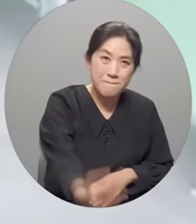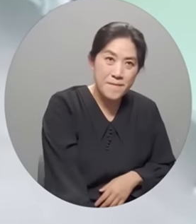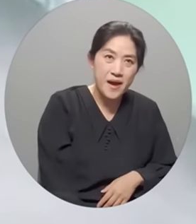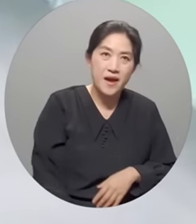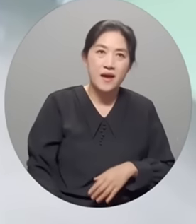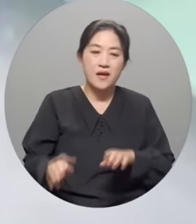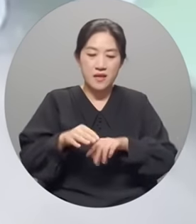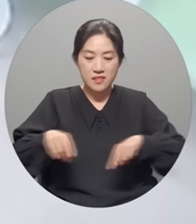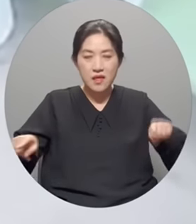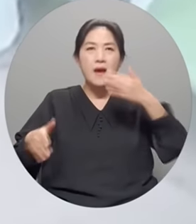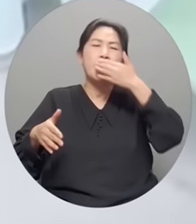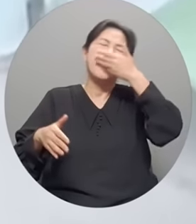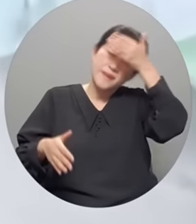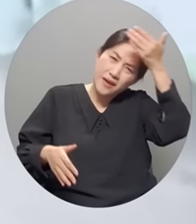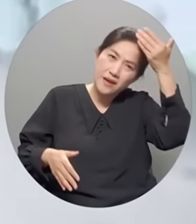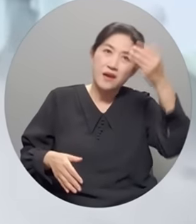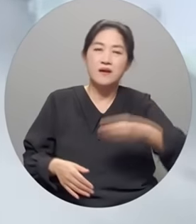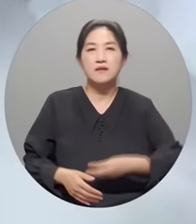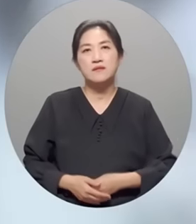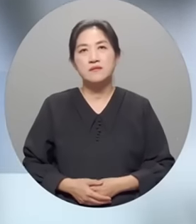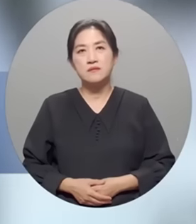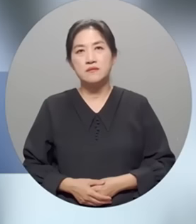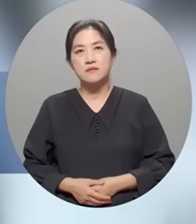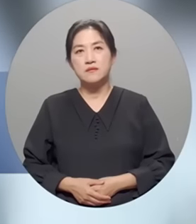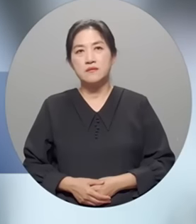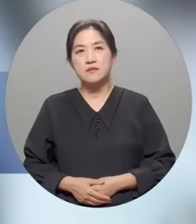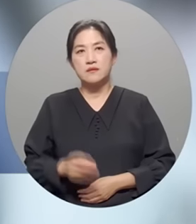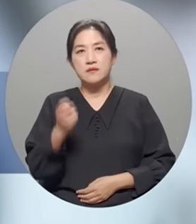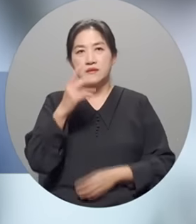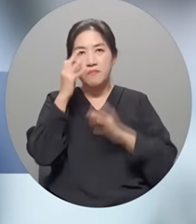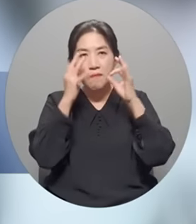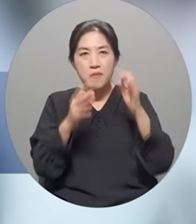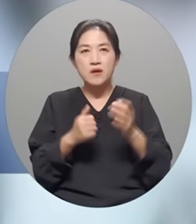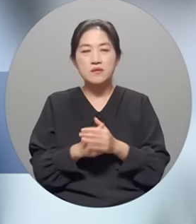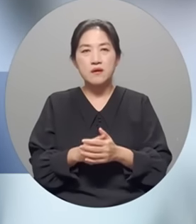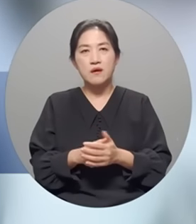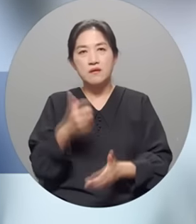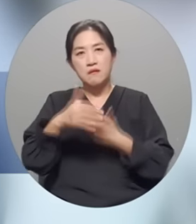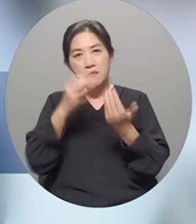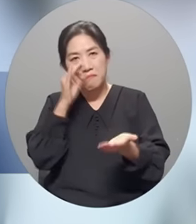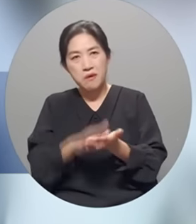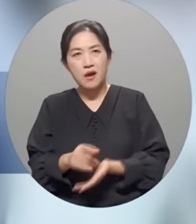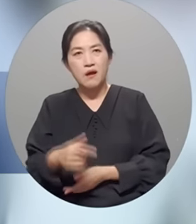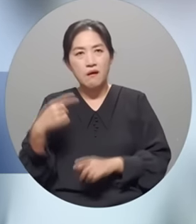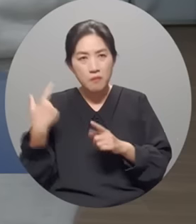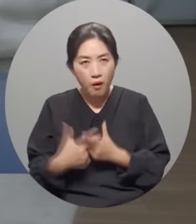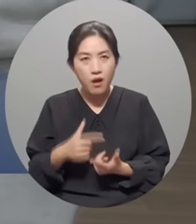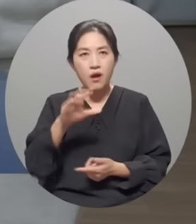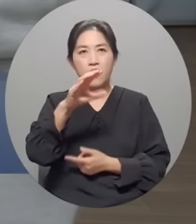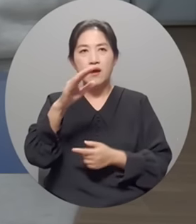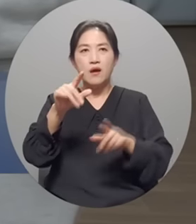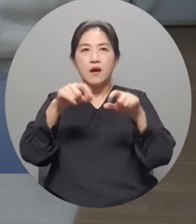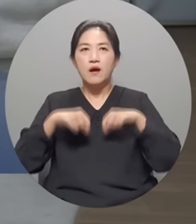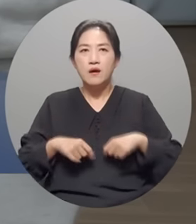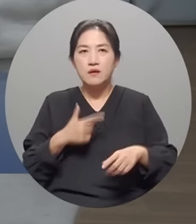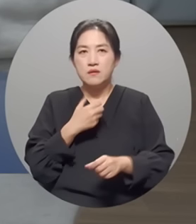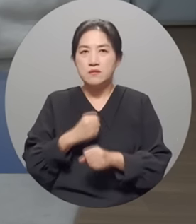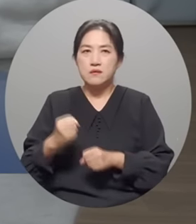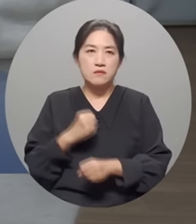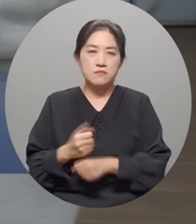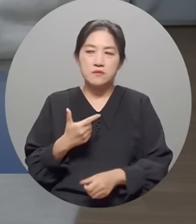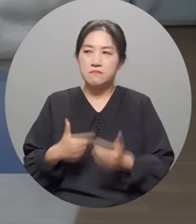모서리에 얼굴을 부딪힙니다. TV에서만 보던 거를, 영화에서만 보던 거를 겪게 되니까 너무 당황스럽고